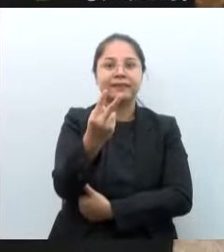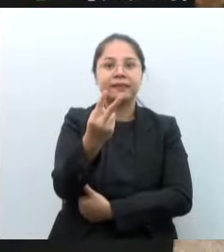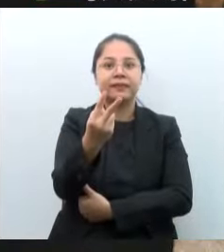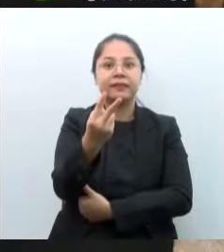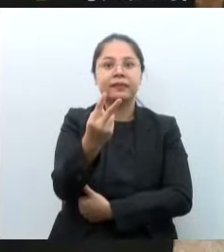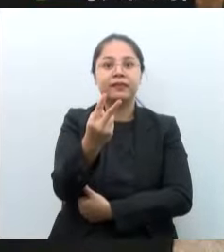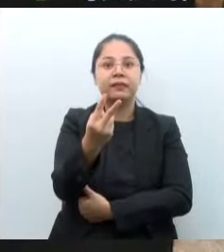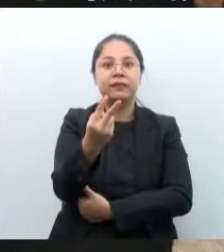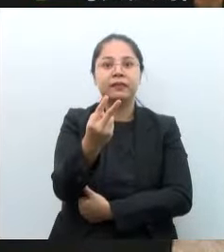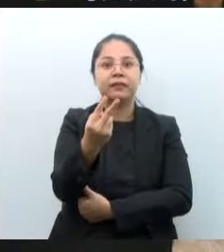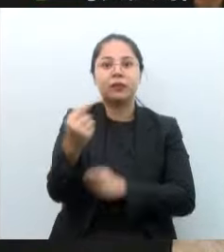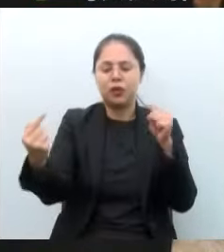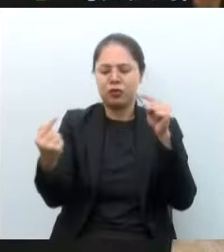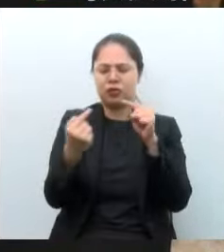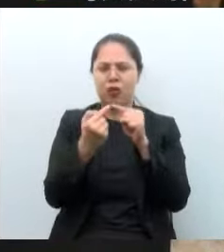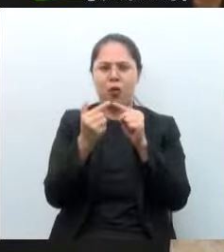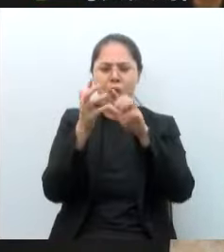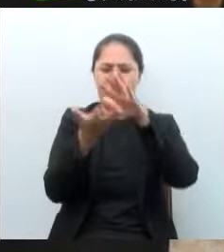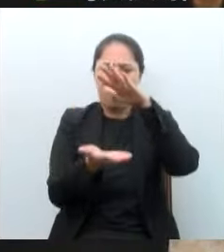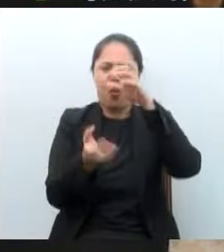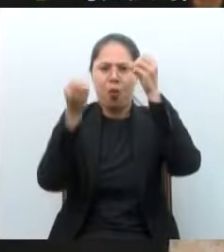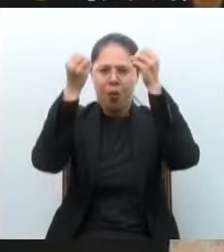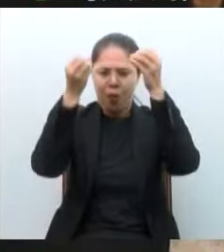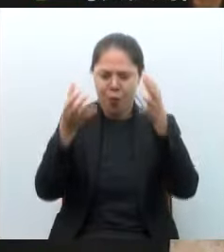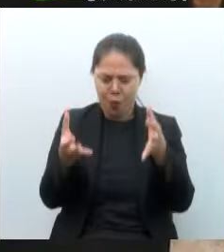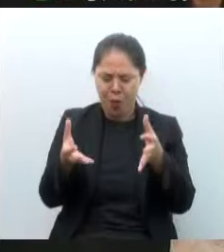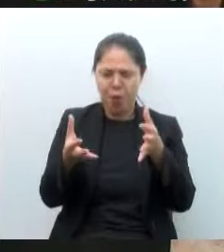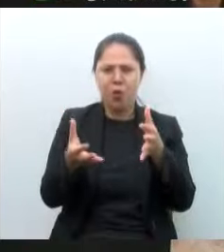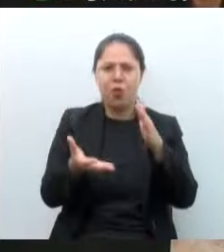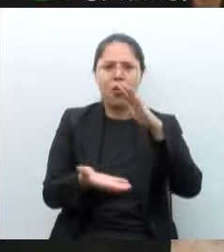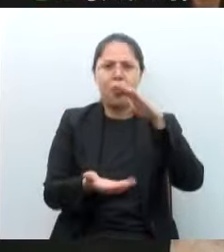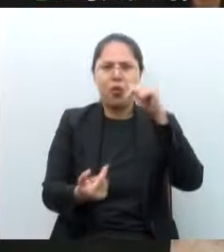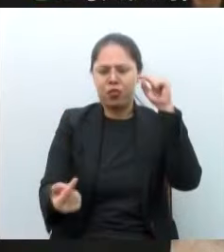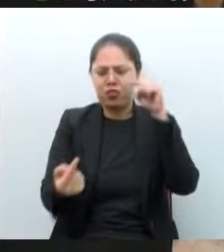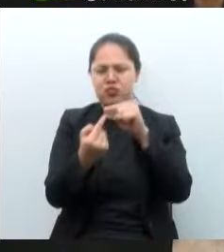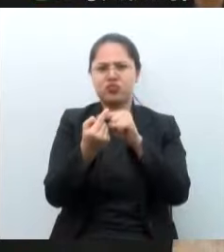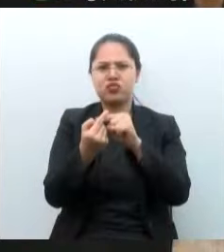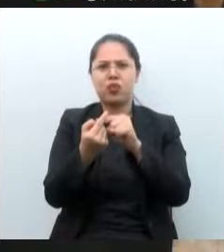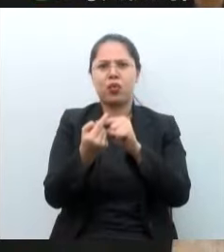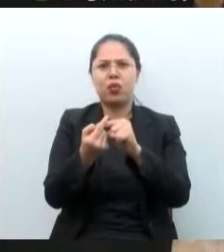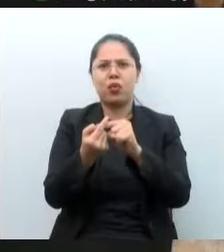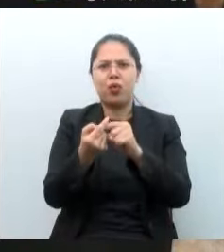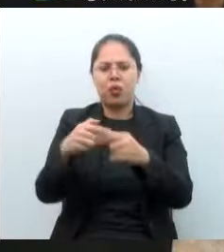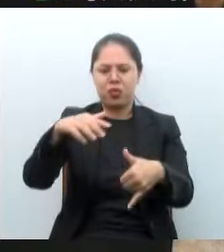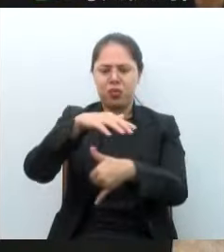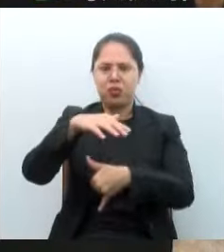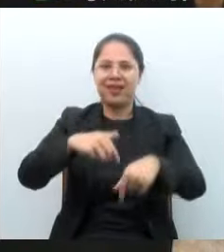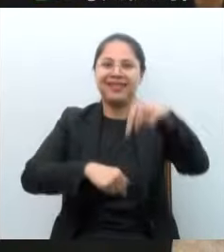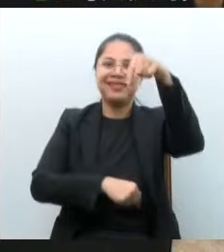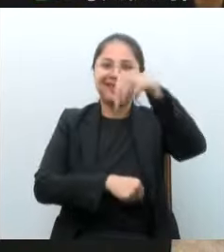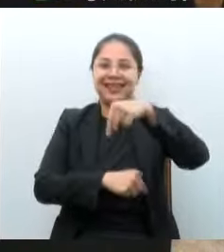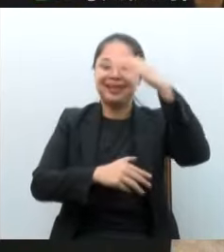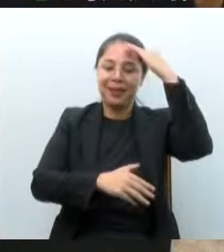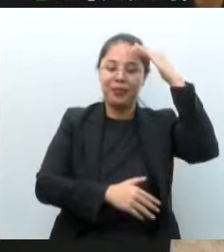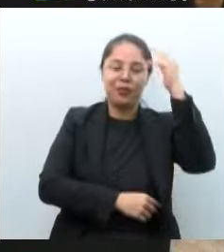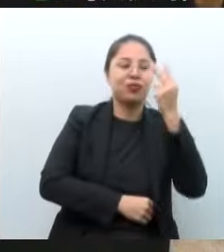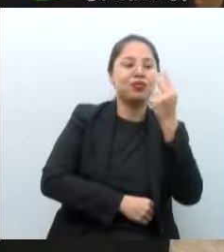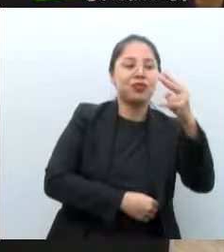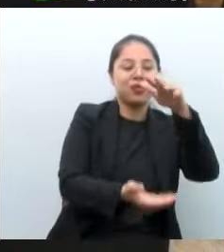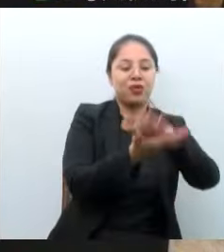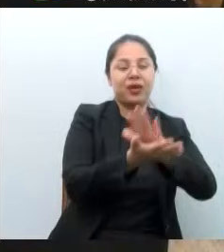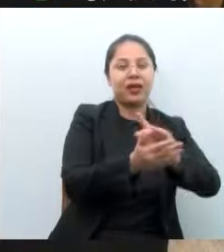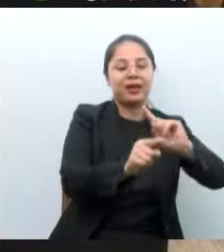ครูอยู่เวร นะคะกลายไปเป็นสิ่งที่ตำรวจต้องมาดูแต่ที่นี่พระมาดูค่ะนะคะแล้ว